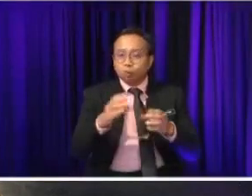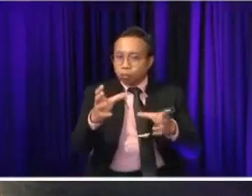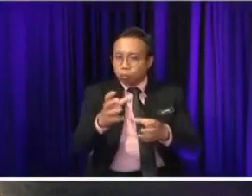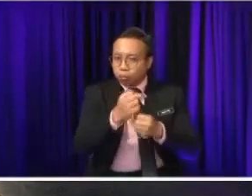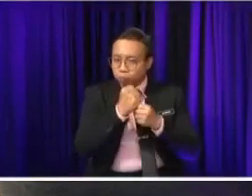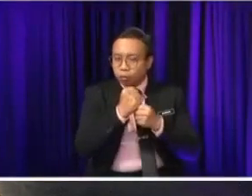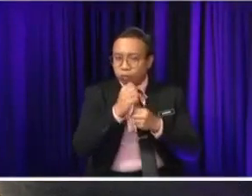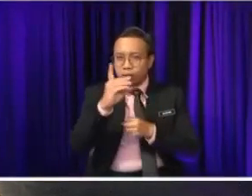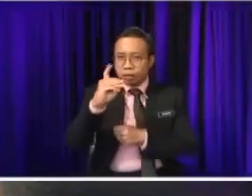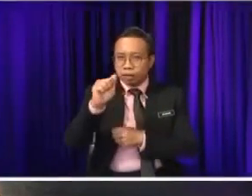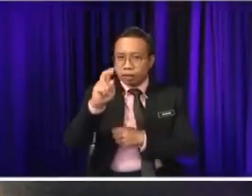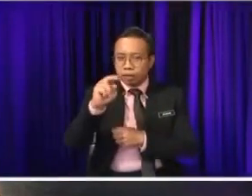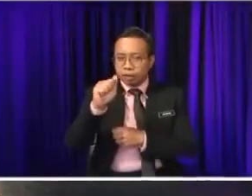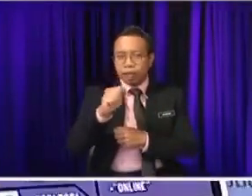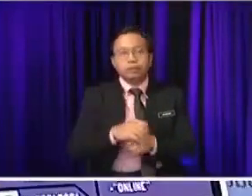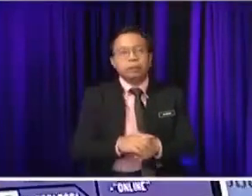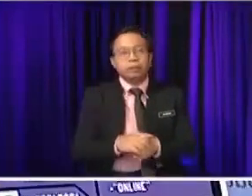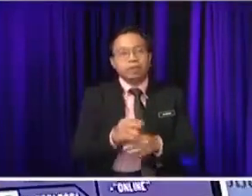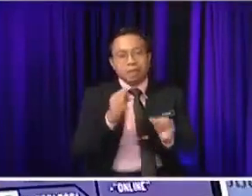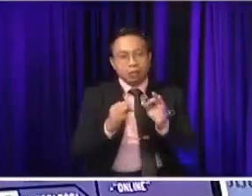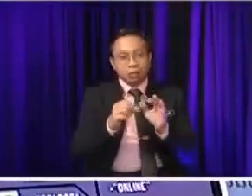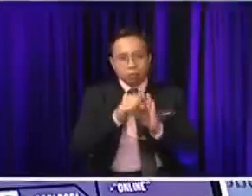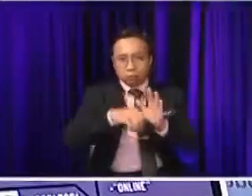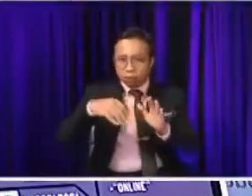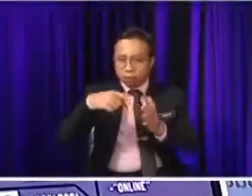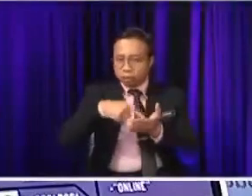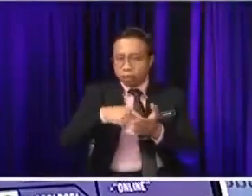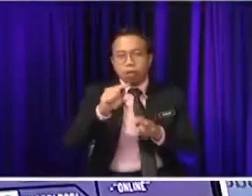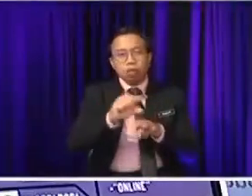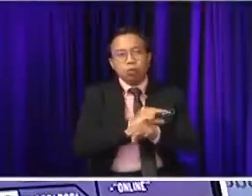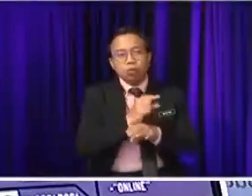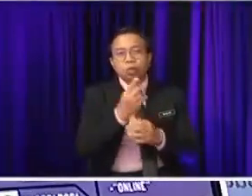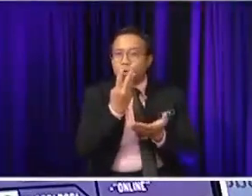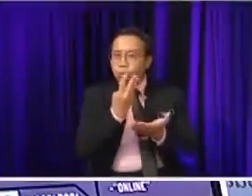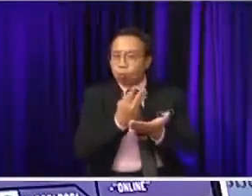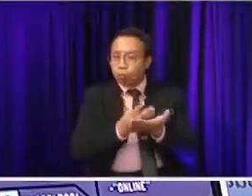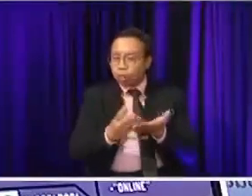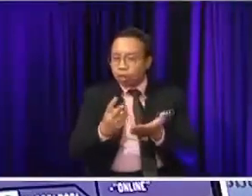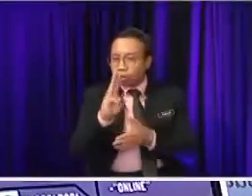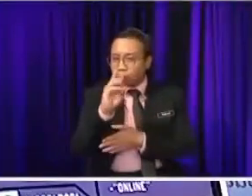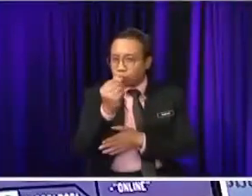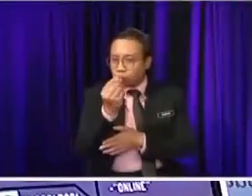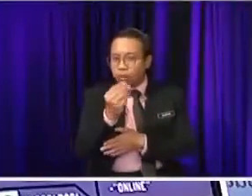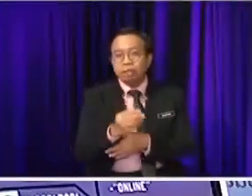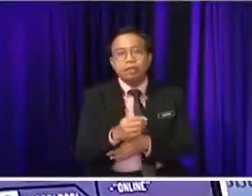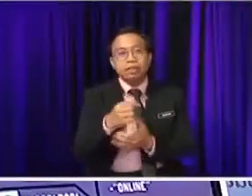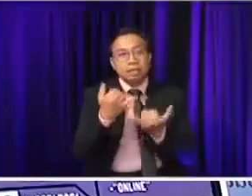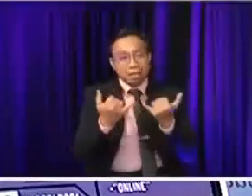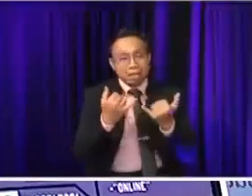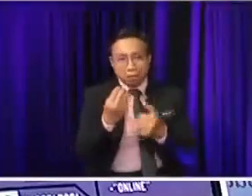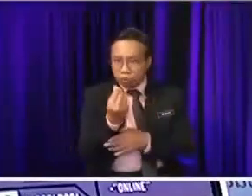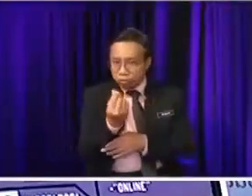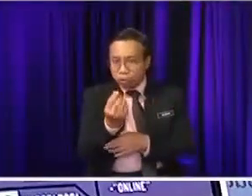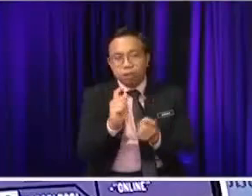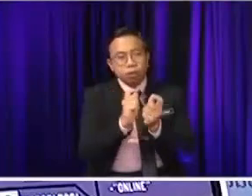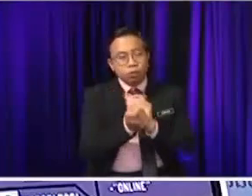dana Oke karena sebelum ini kita info atau sedekahnya menggunakan uang tapi yang ini kita sedekah Dwi tetapi kita